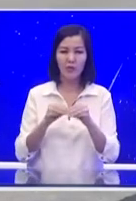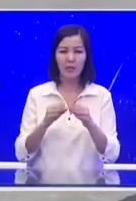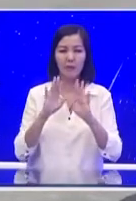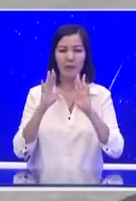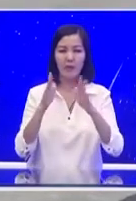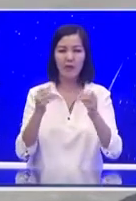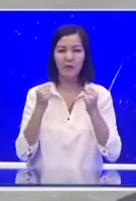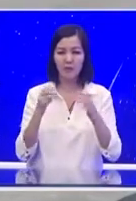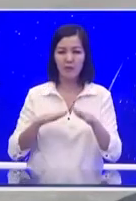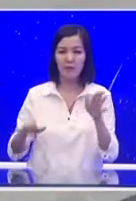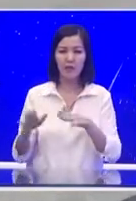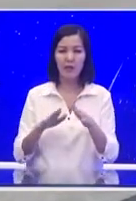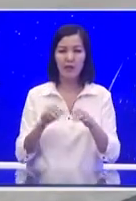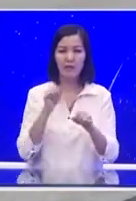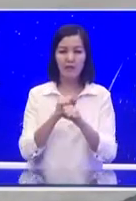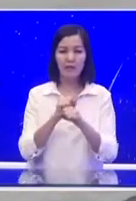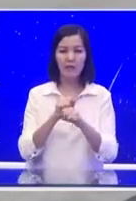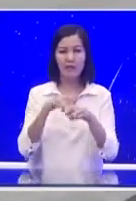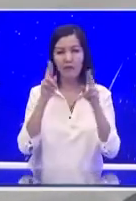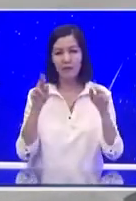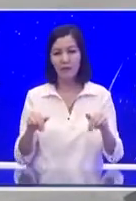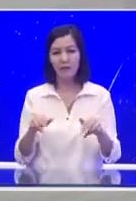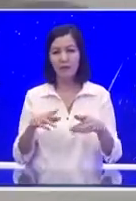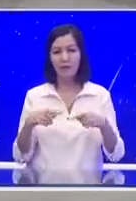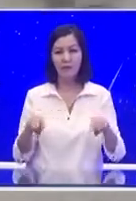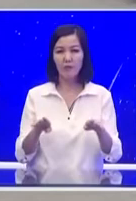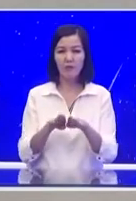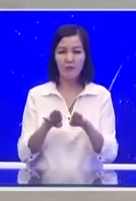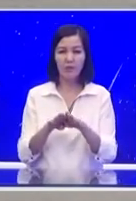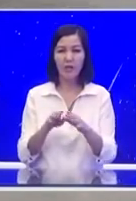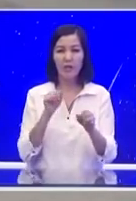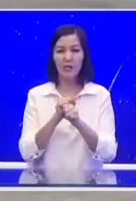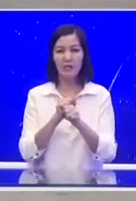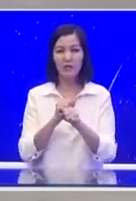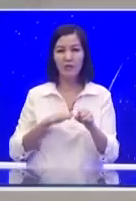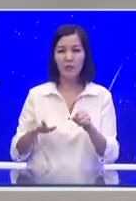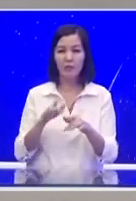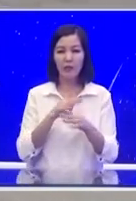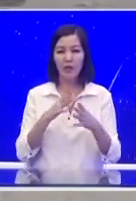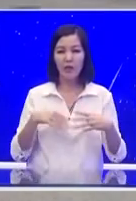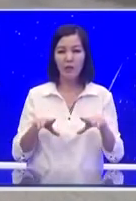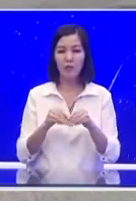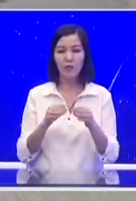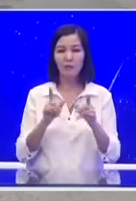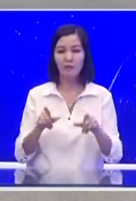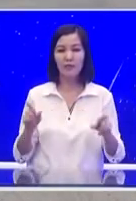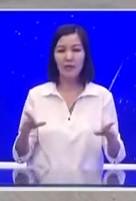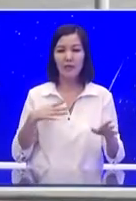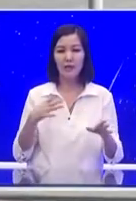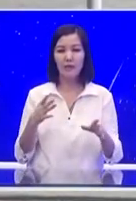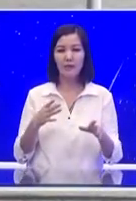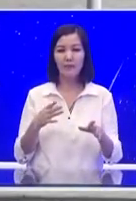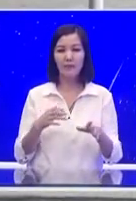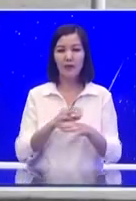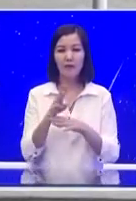спортивных площадках, автостанциях, подъездах многоэтажных домов, остановочных комплексов и прочих многолюдных местах. На сегодняшний день обработкой охвачено